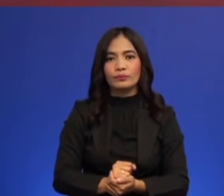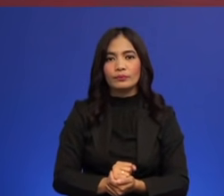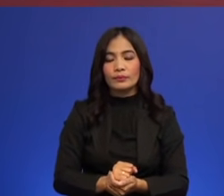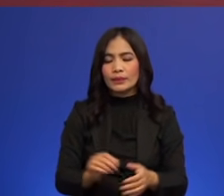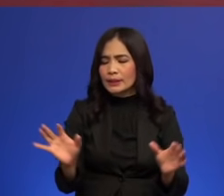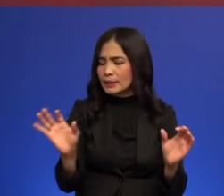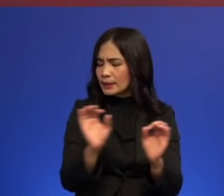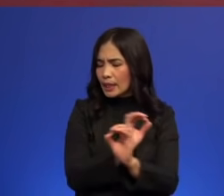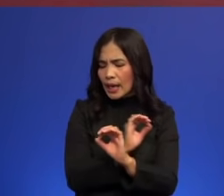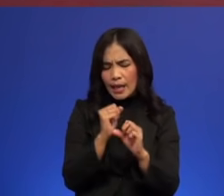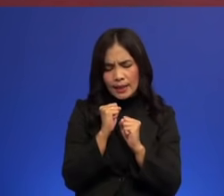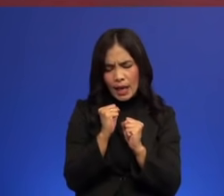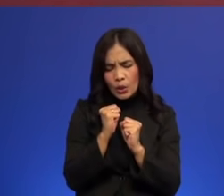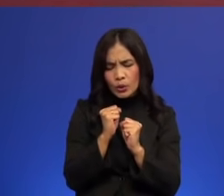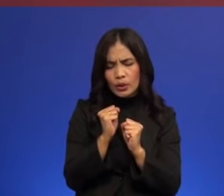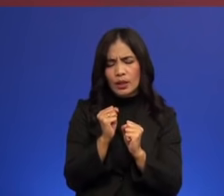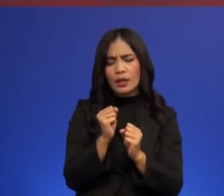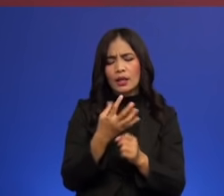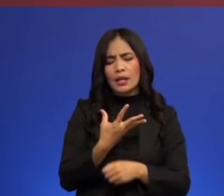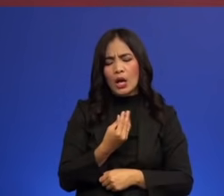Jangan takut, jangan khawatir.